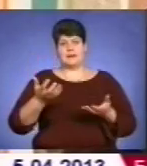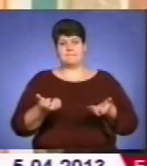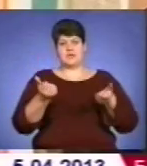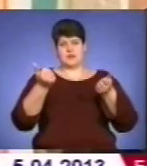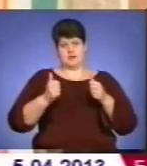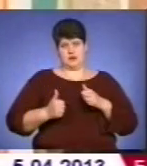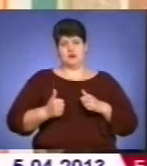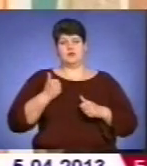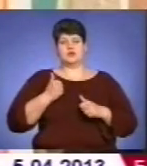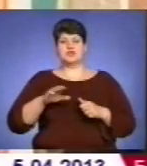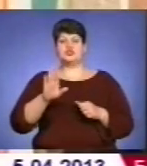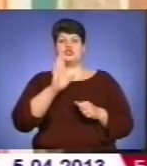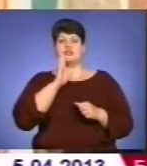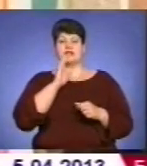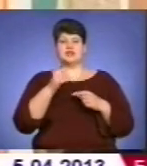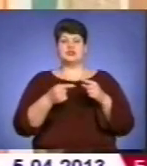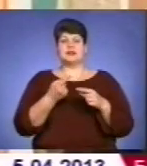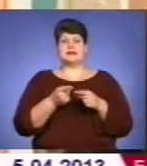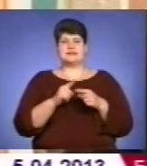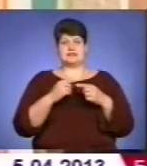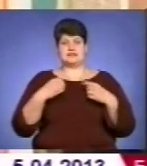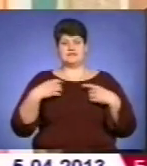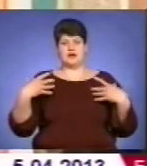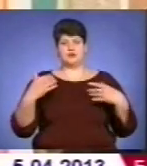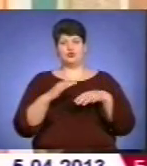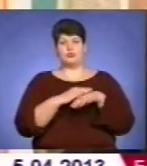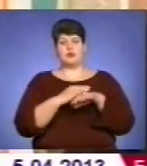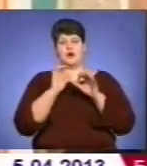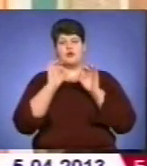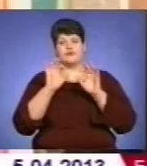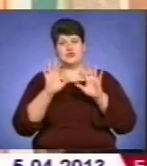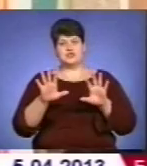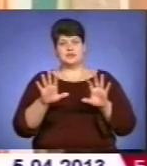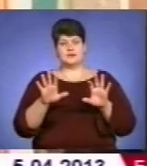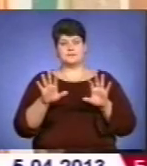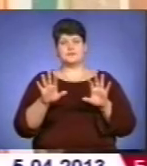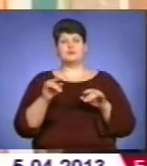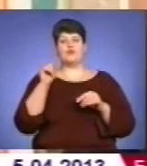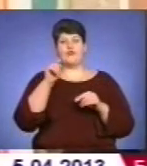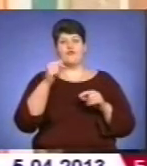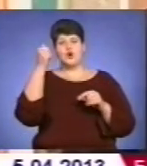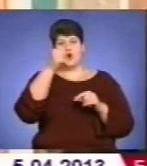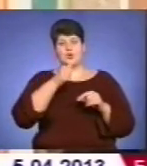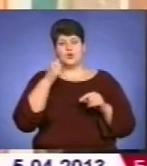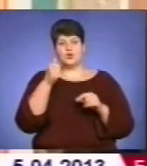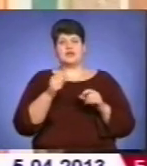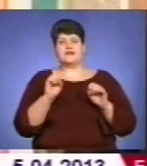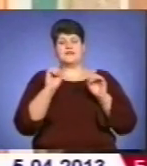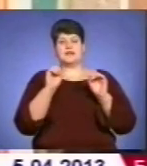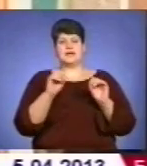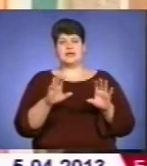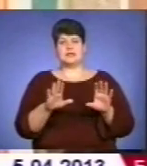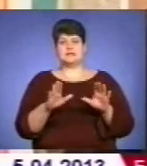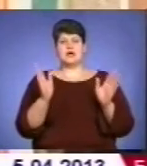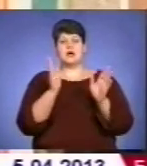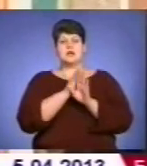жінки через це свято Благовіщення, бо саме в руки Пречистої Діви Марії віддається